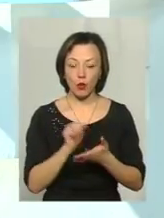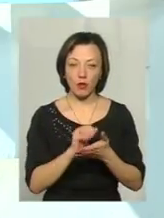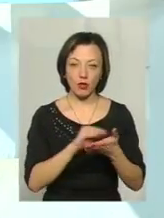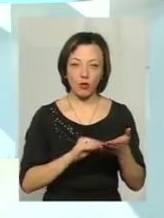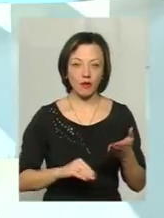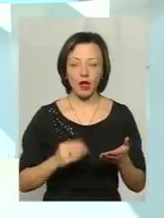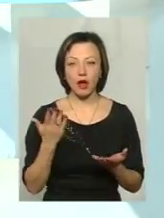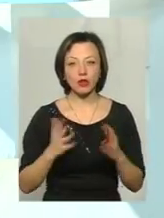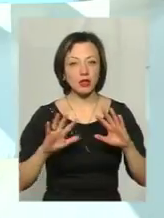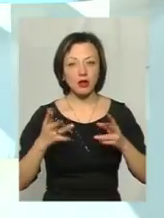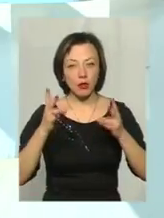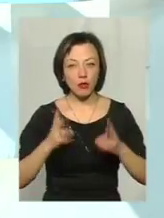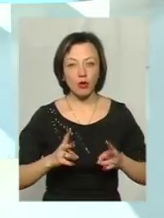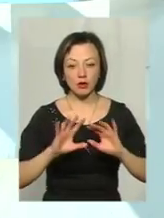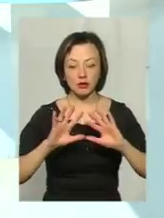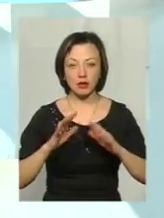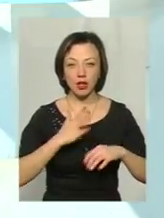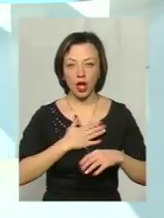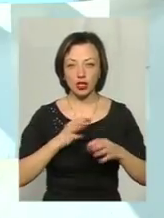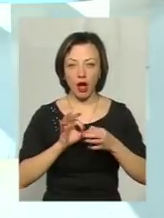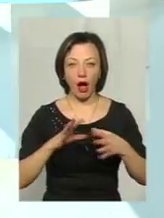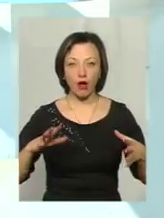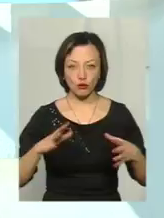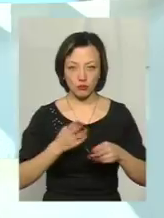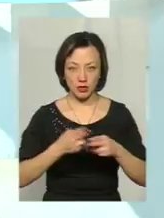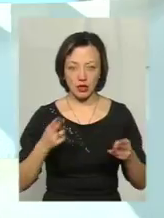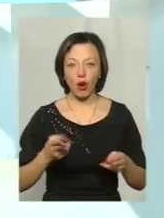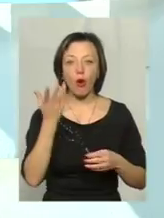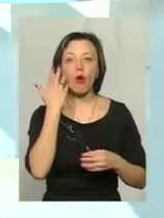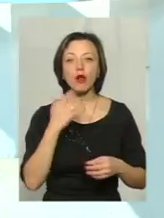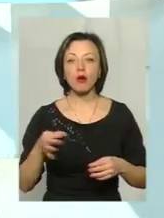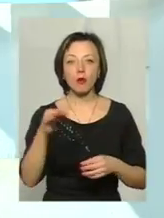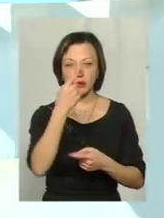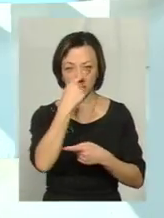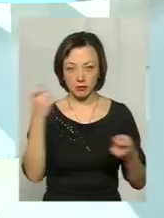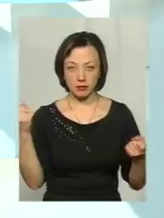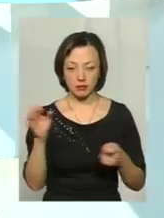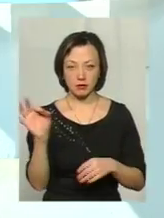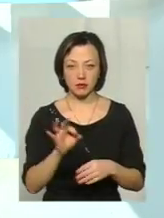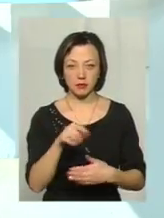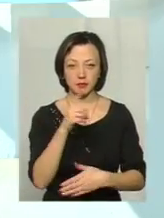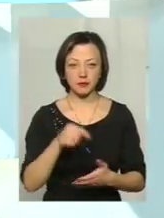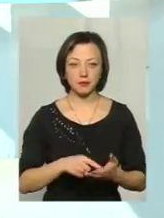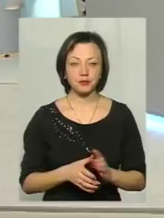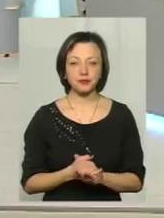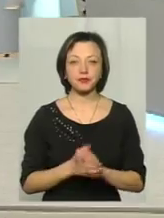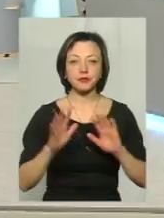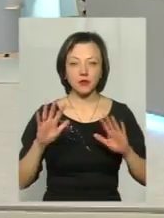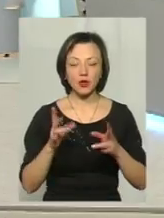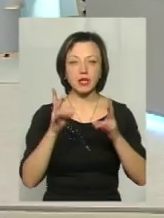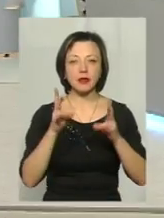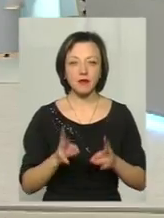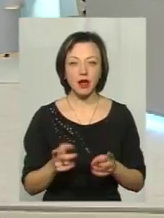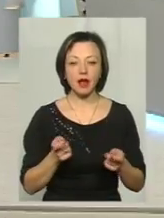якщо, не дай Бог, щось трапляється на нашій атомній станції, коли вся область має про це знати? Значить, у разі аварії,